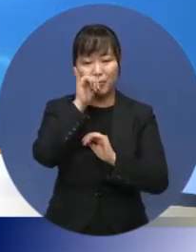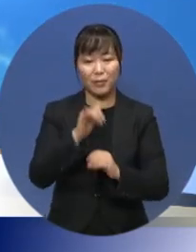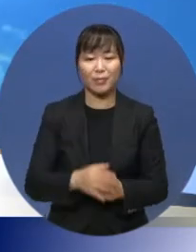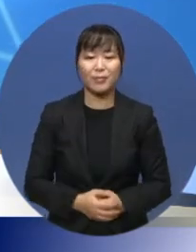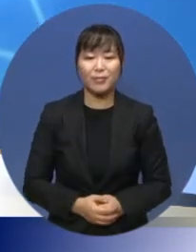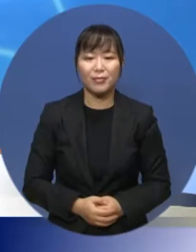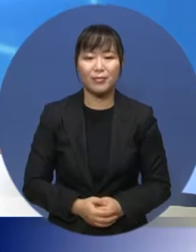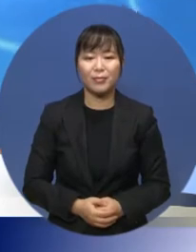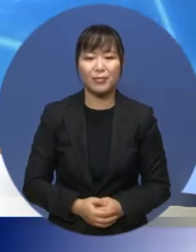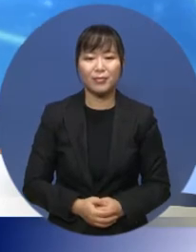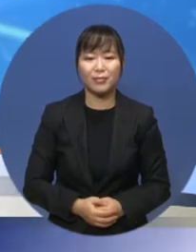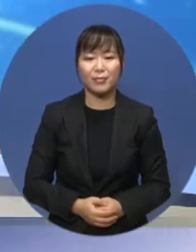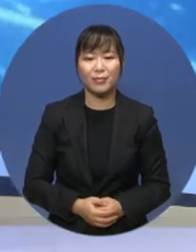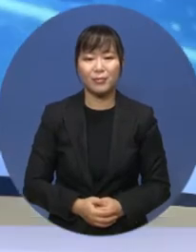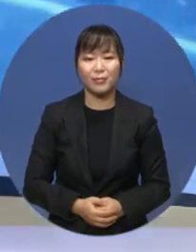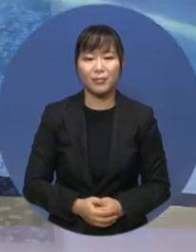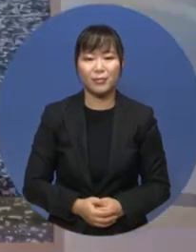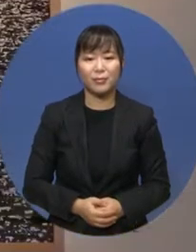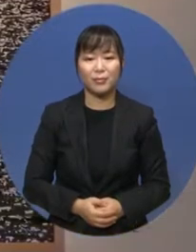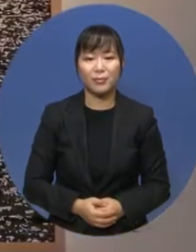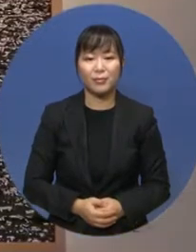이소영 기자가 다녀왔습니다.